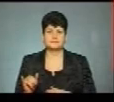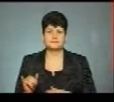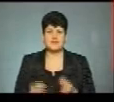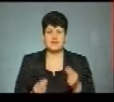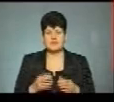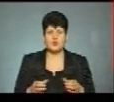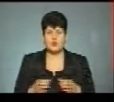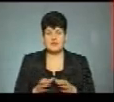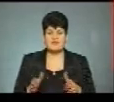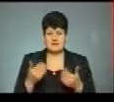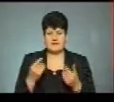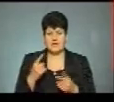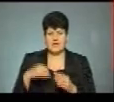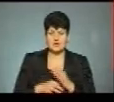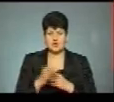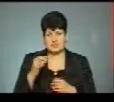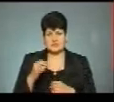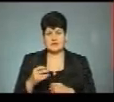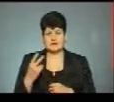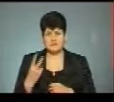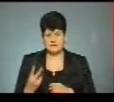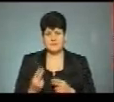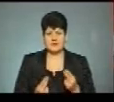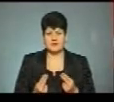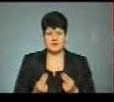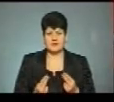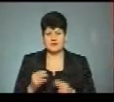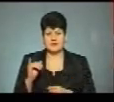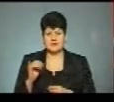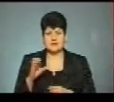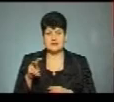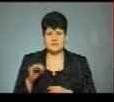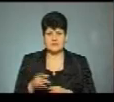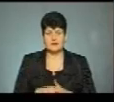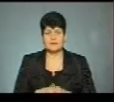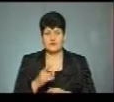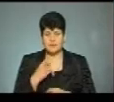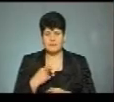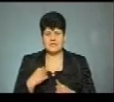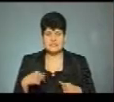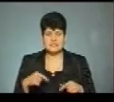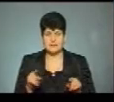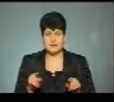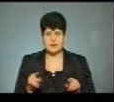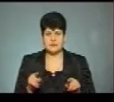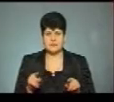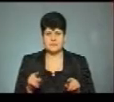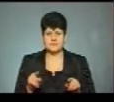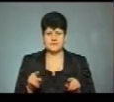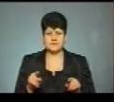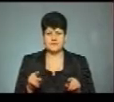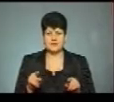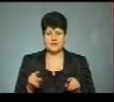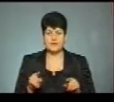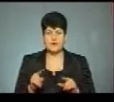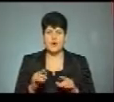Гравець команди «Вставай, сонце-2» Ігор Сливка гру коментує так. Досить хороша команда. Не забили, ми забили пенальті, вони не забили. Відповідно, ми